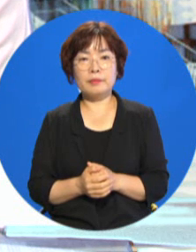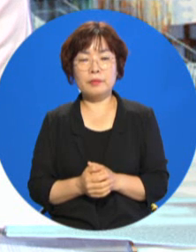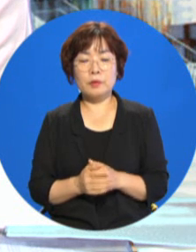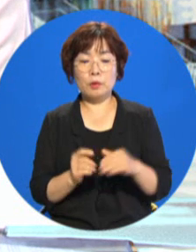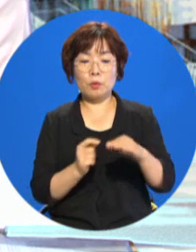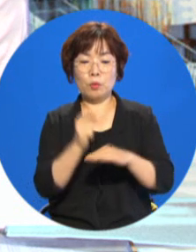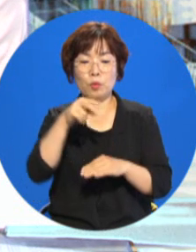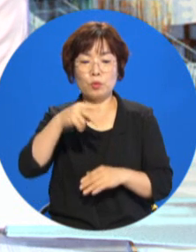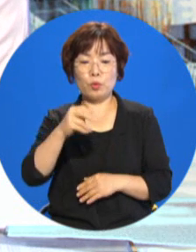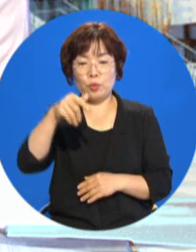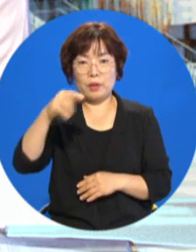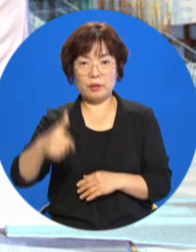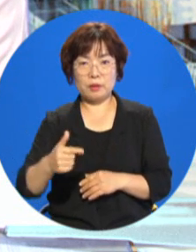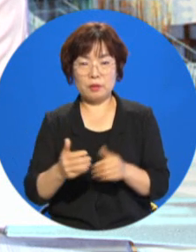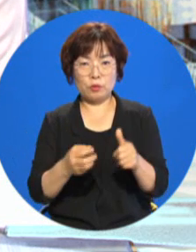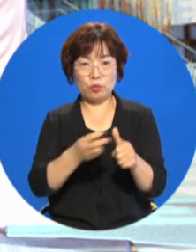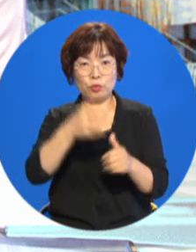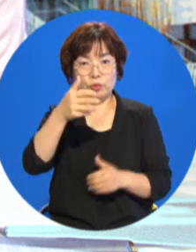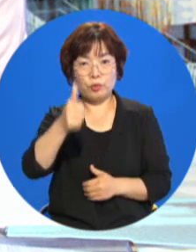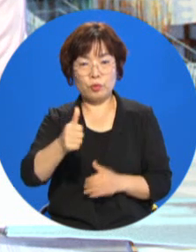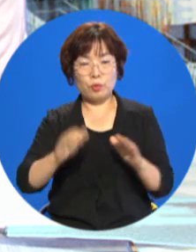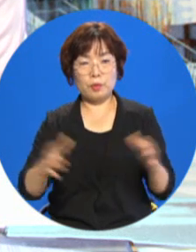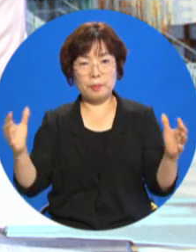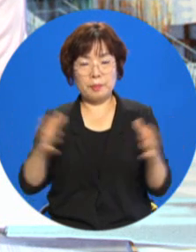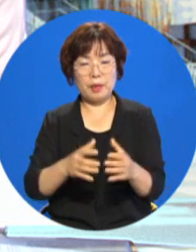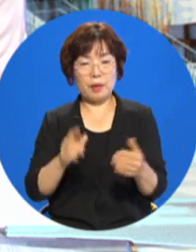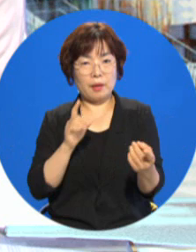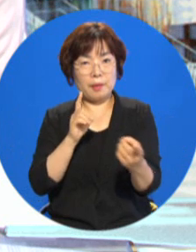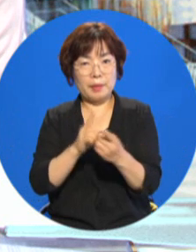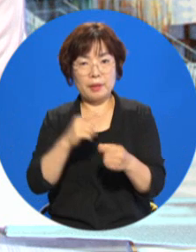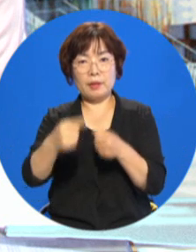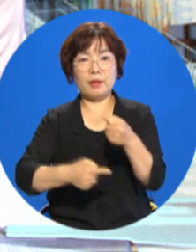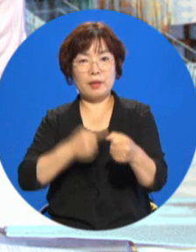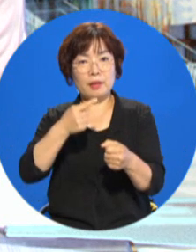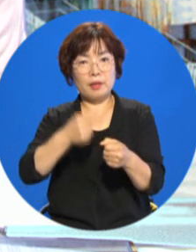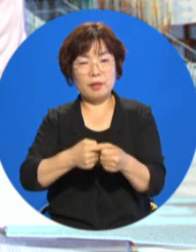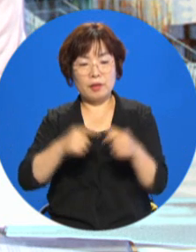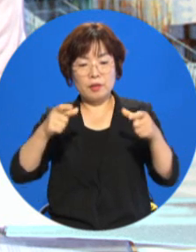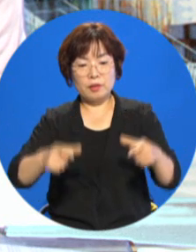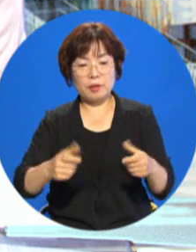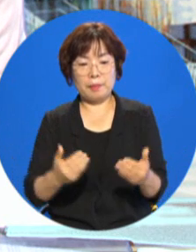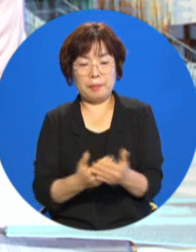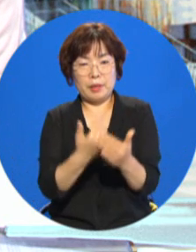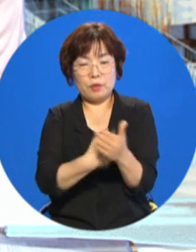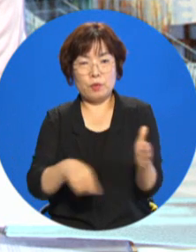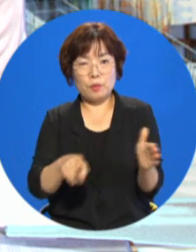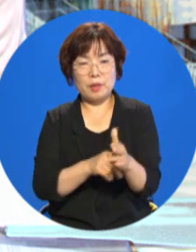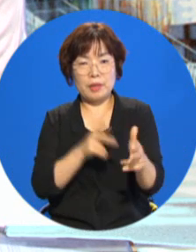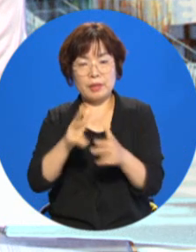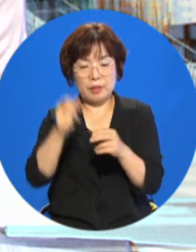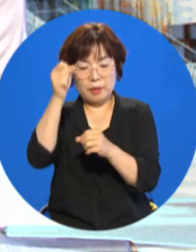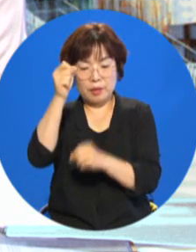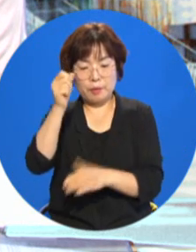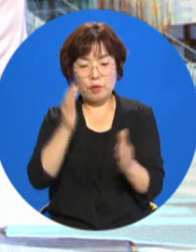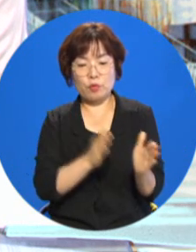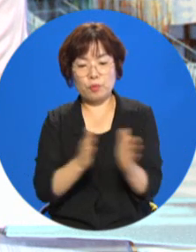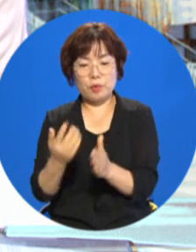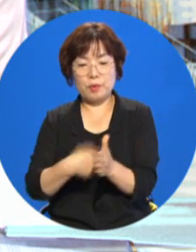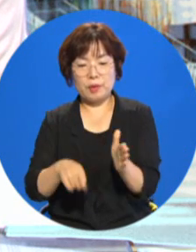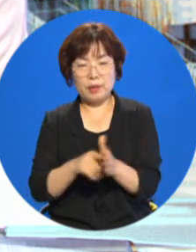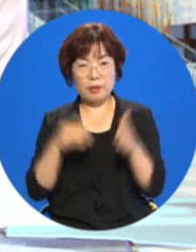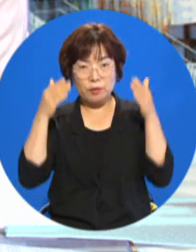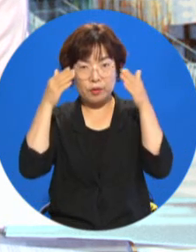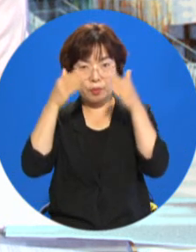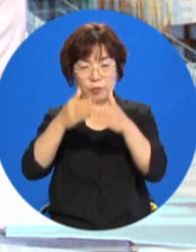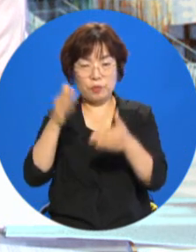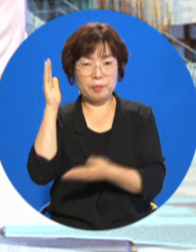네, 공군 송귀군 군수는 오늘 기자들과 만나서 지난 1년 지역이 부흥할 수 있는 산업적 기틀을 마련하는 데 역점을 뒀다고